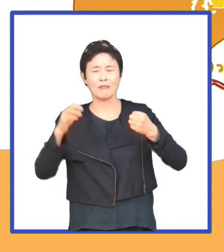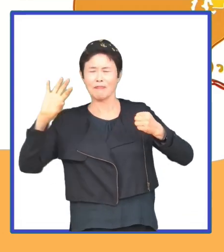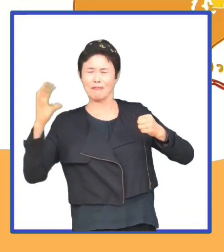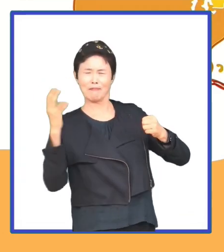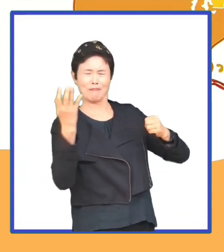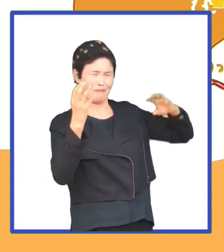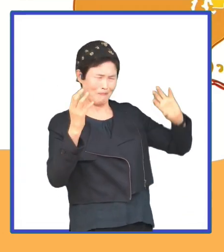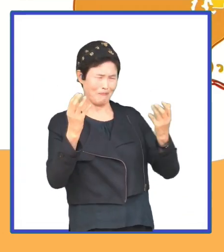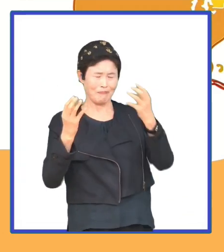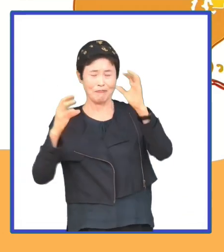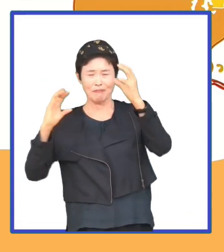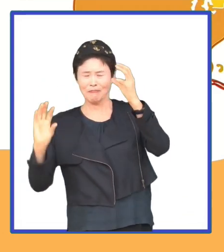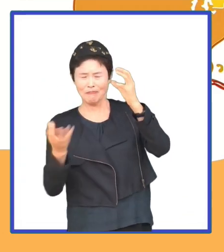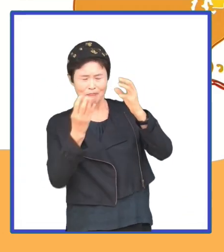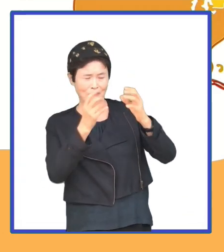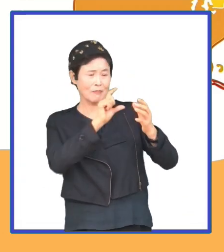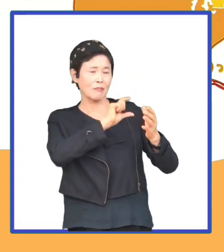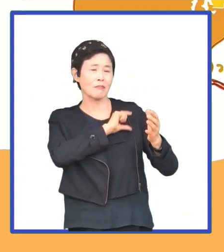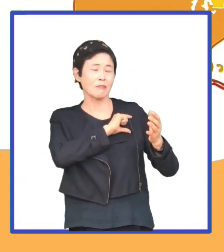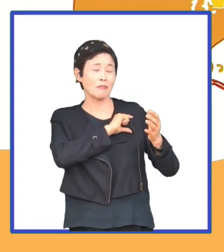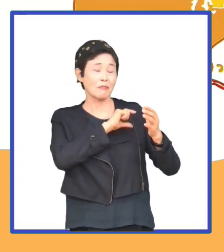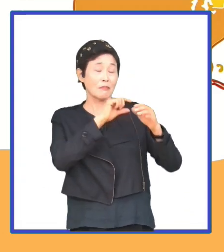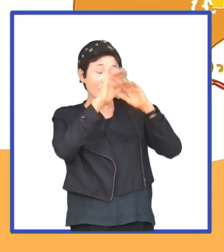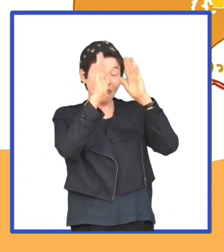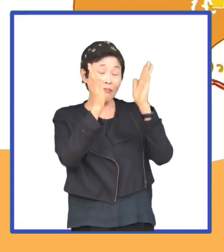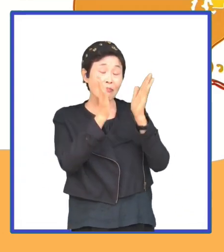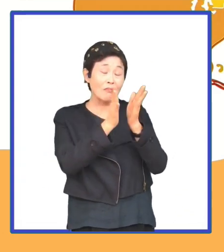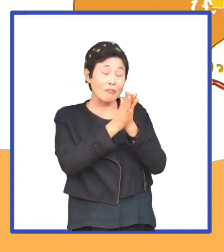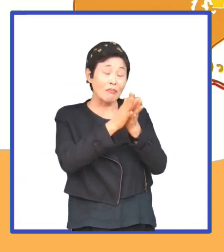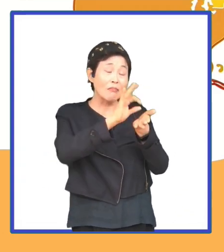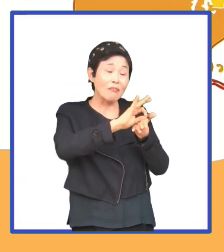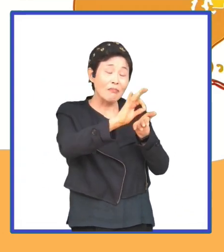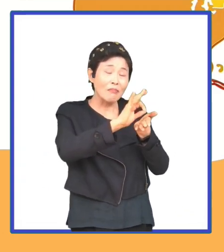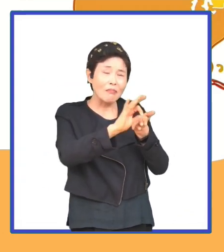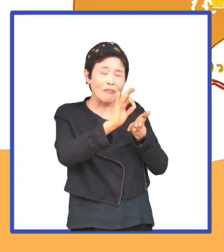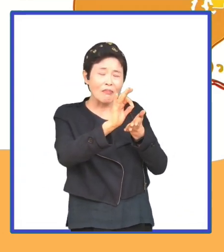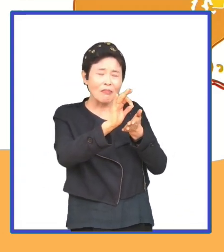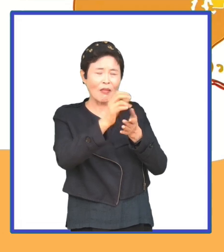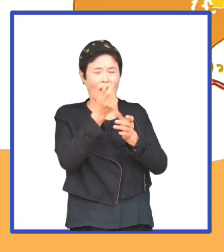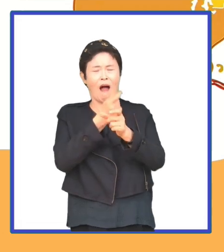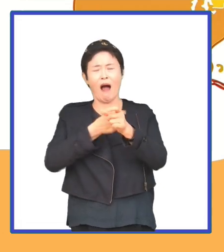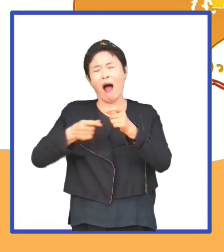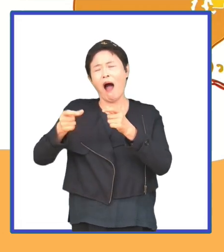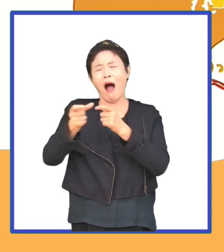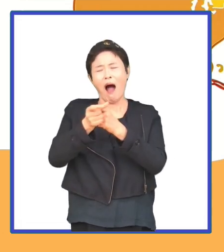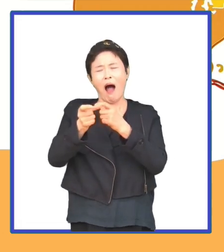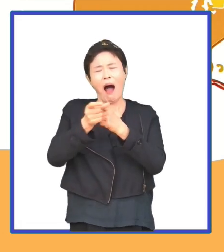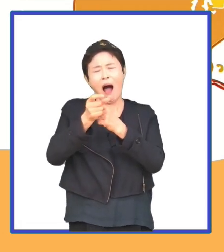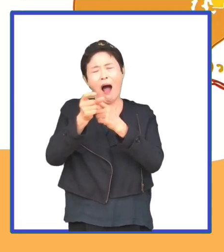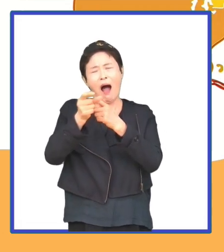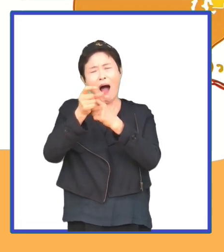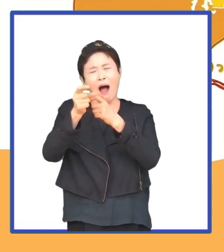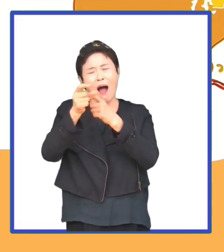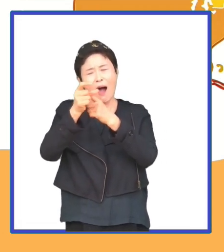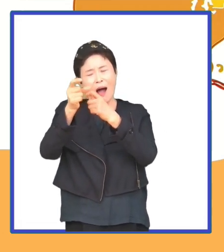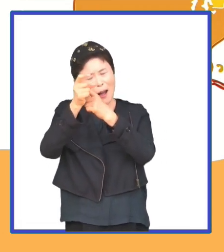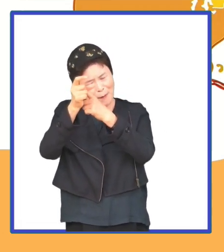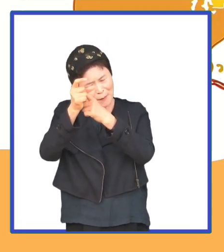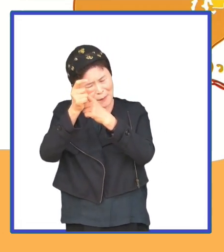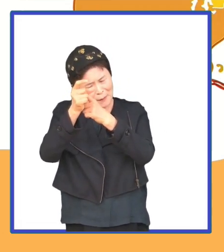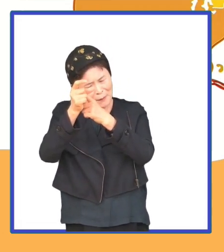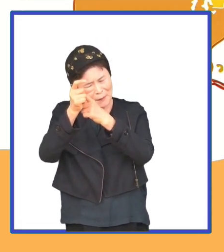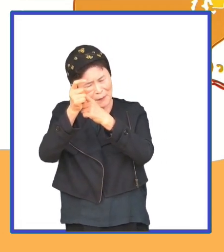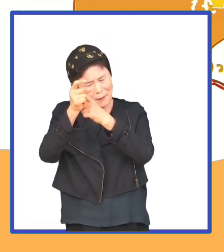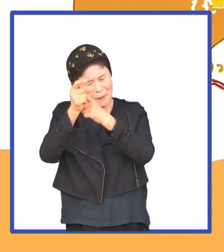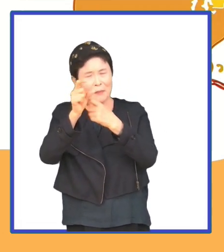미리 만들어놨던 허리케인 이름을 모두 사용하고 22번째 폭풍부터는 알파, 베타, 감마라고 하는